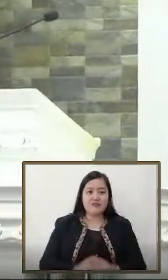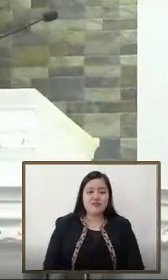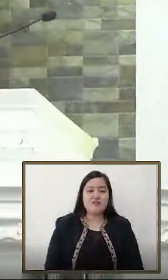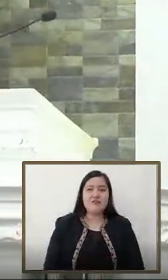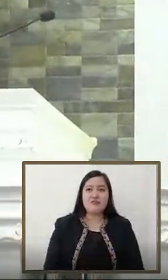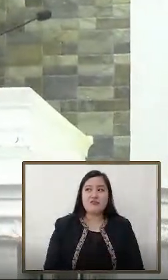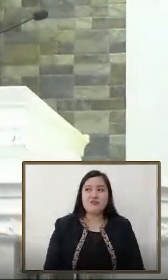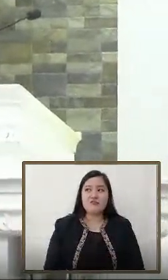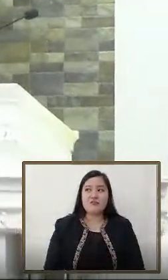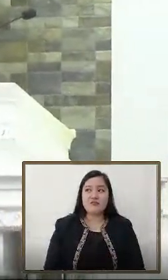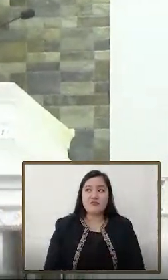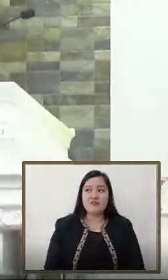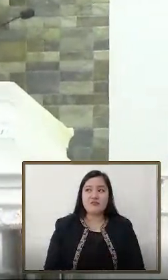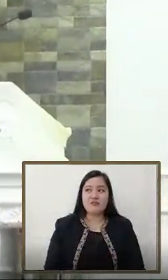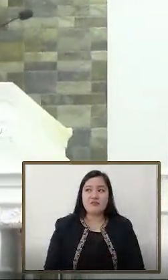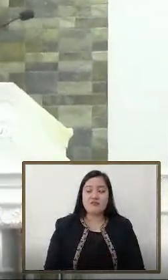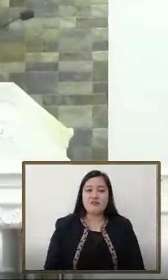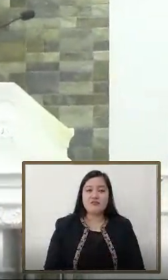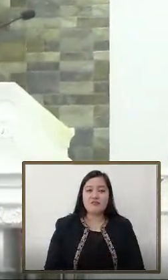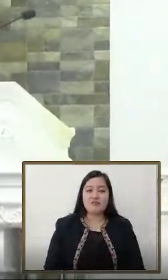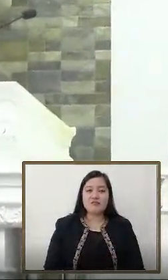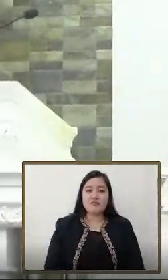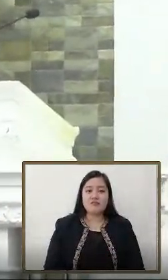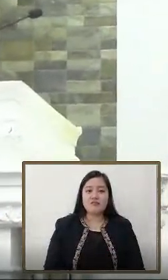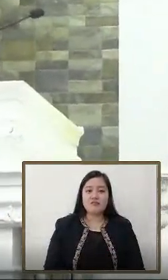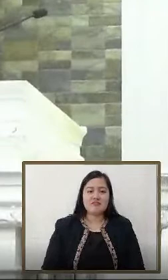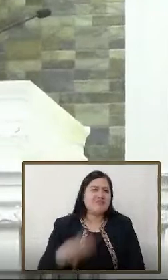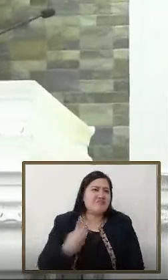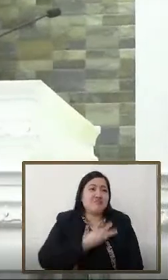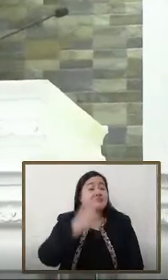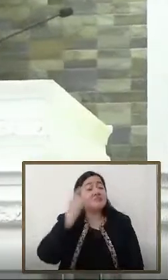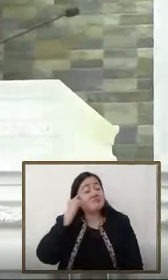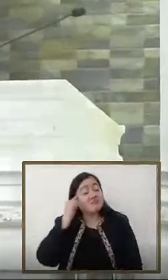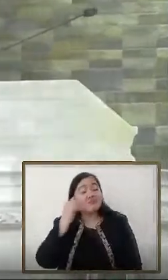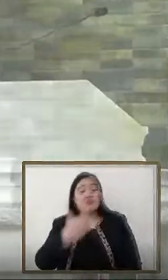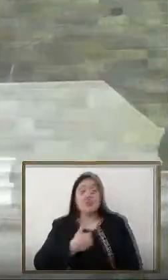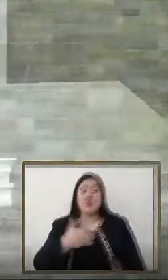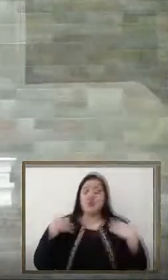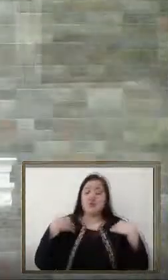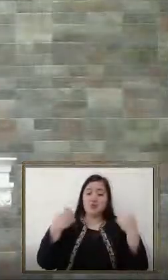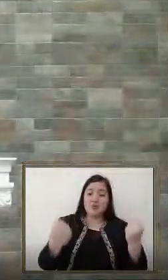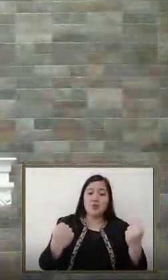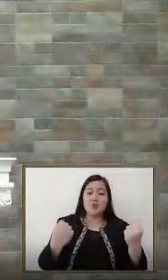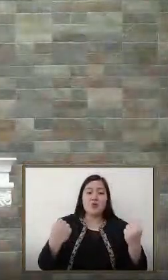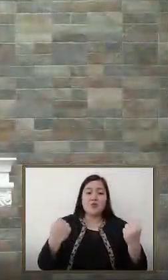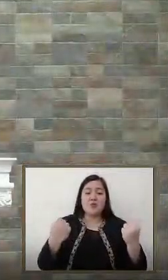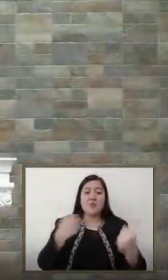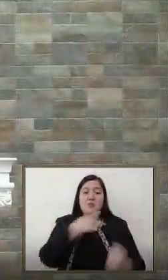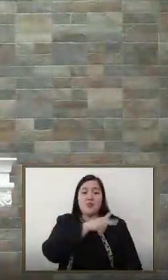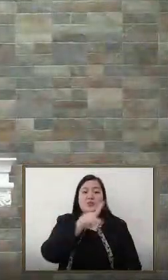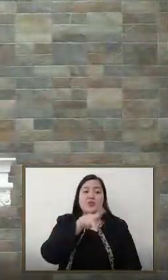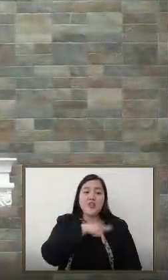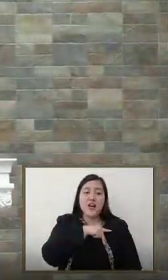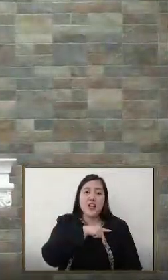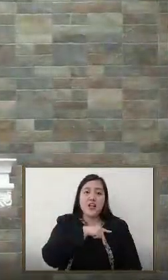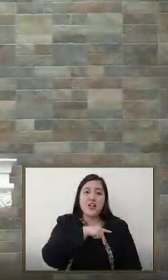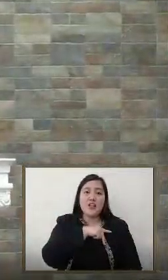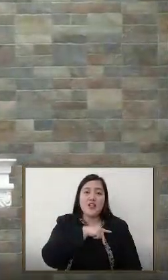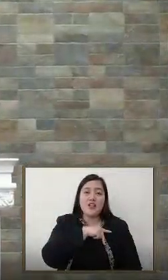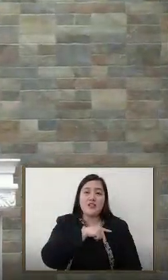mga pastor. Kala natin, kaya natin. Napaka-strong natin. Strong personality. But, isang problema